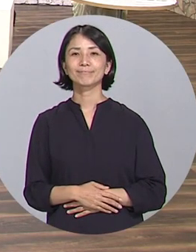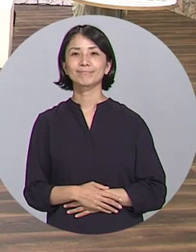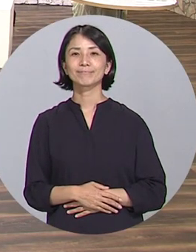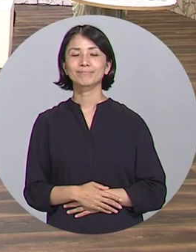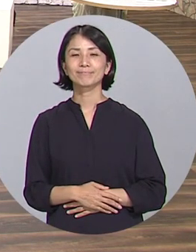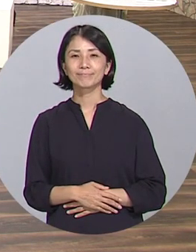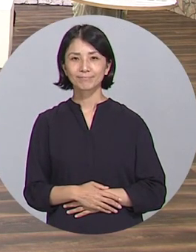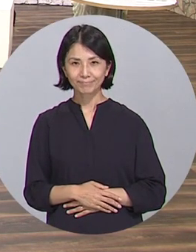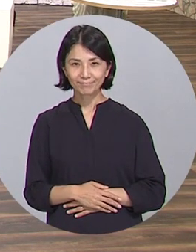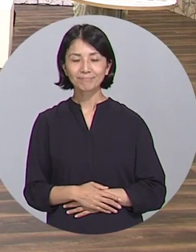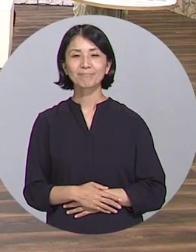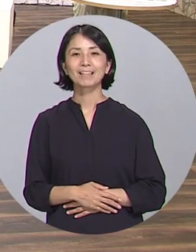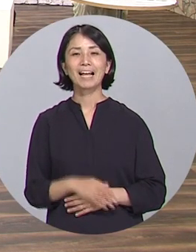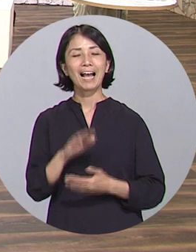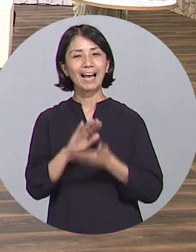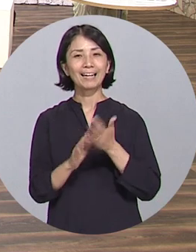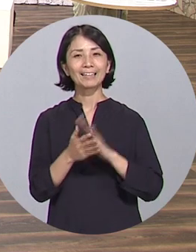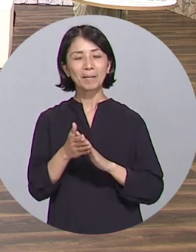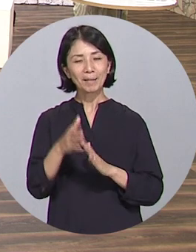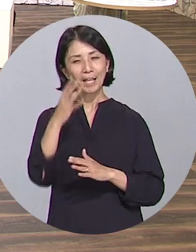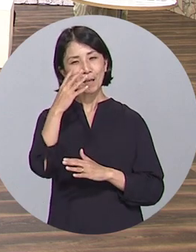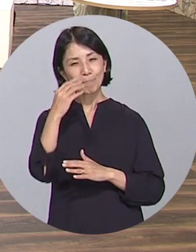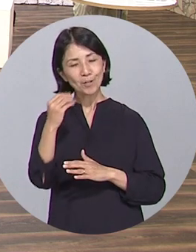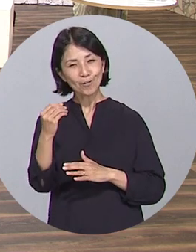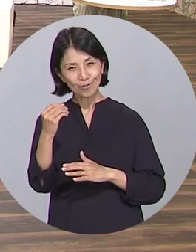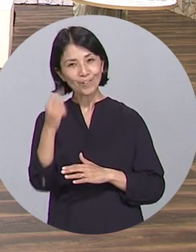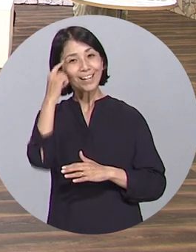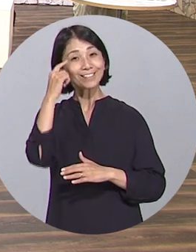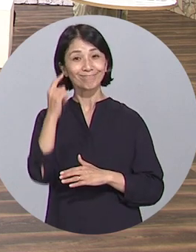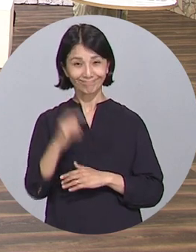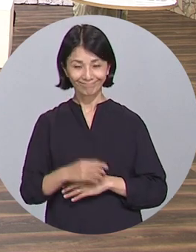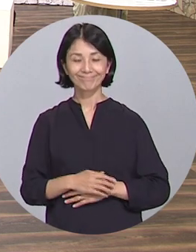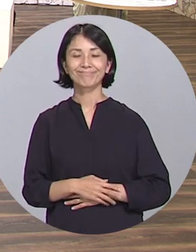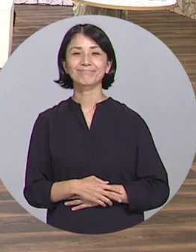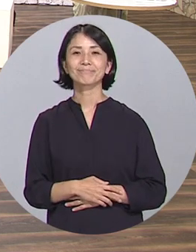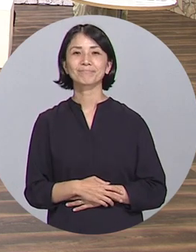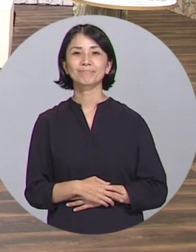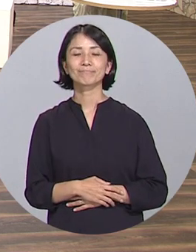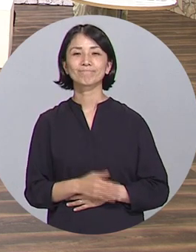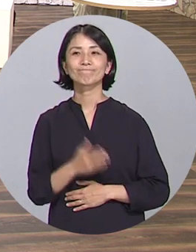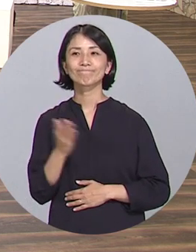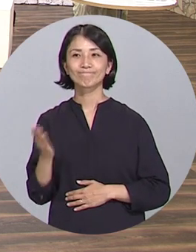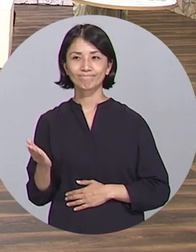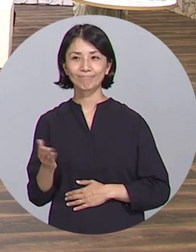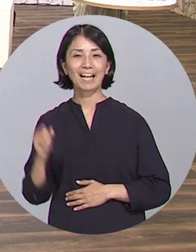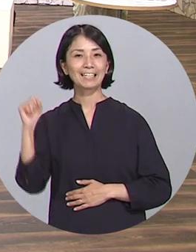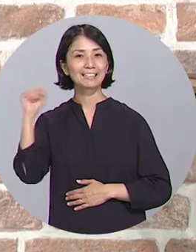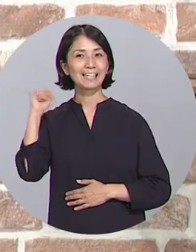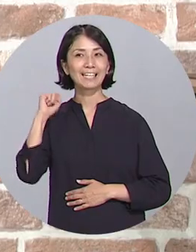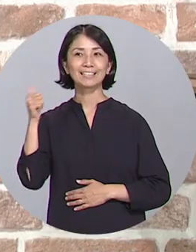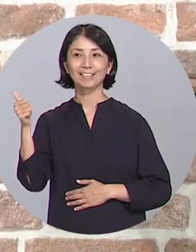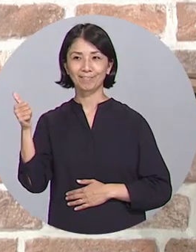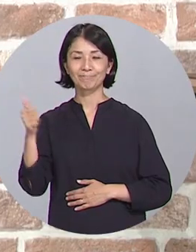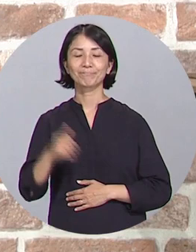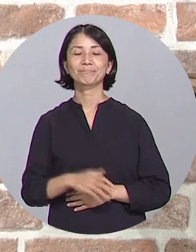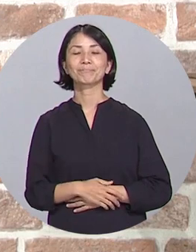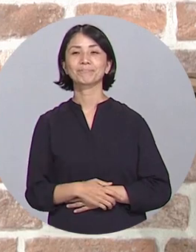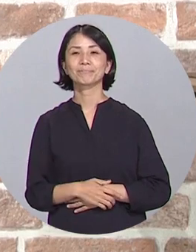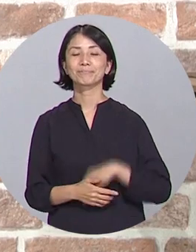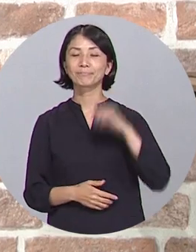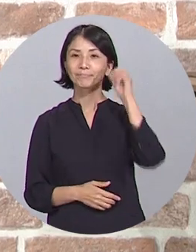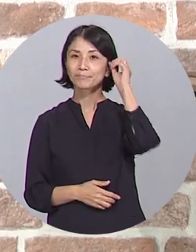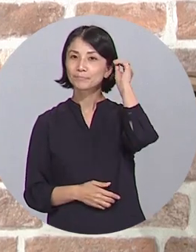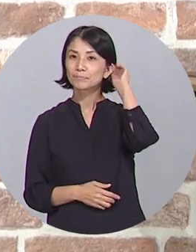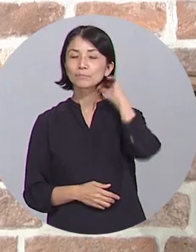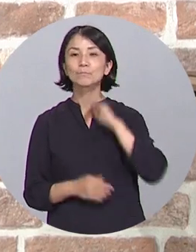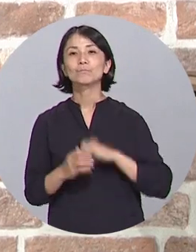してより埼玉の魅力を皆さん感じ取ってみてください。さあ続いてはインフォメーションです。佐々木さん。 はい、